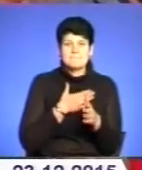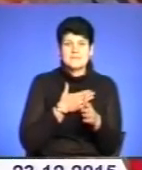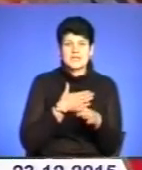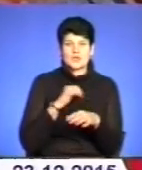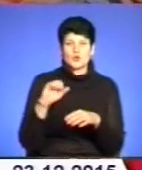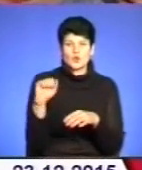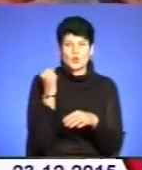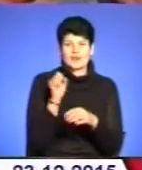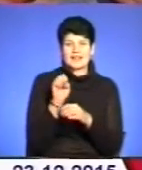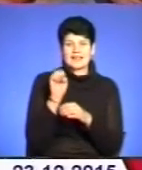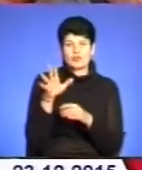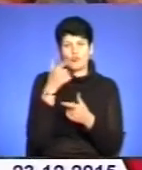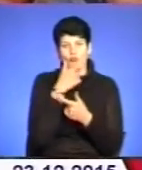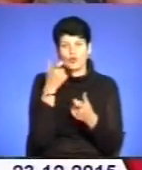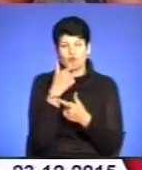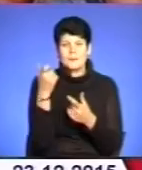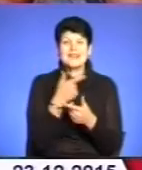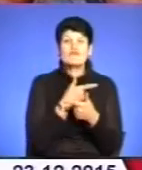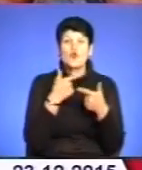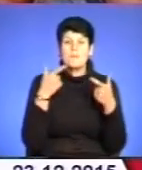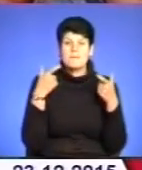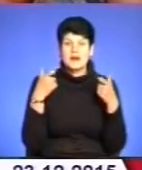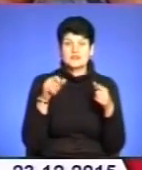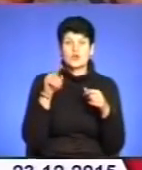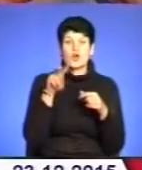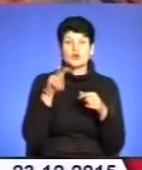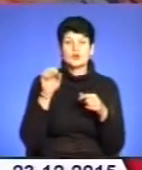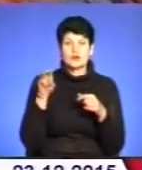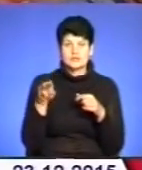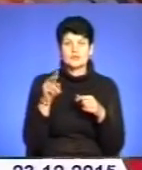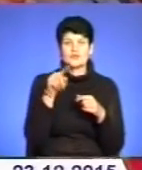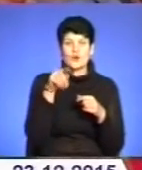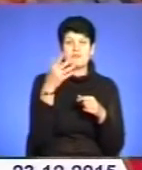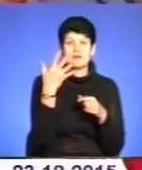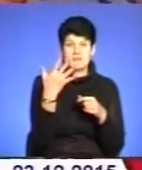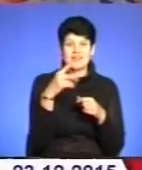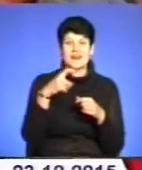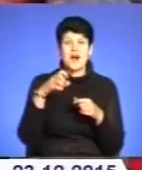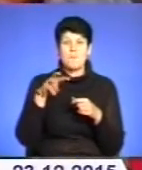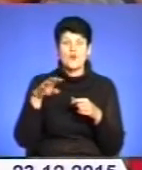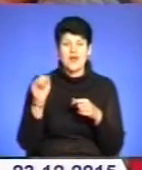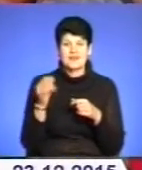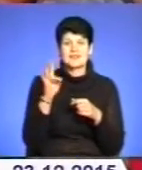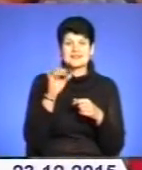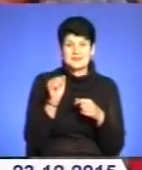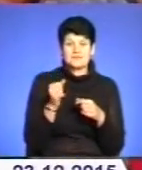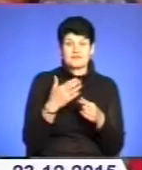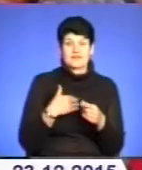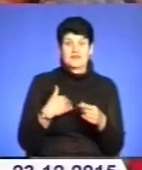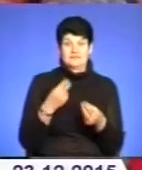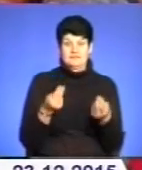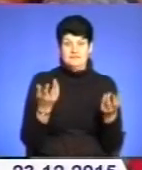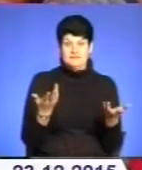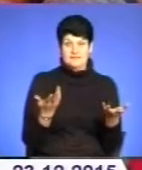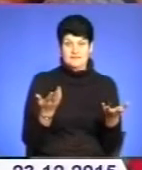друг кинув в повідомлення інформацію. Лот номер 5 Хамуляк Назар. Ну, як кожна дружина. Думаю, на що розігрується і кому